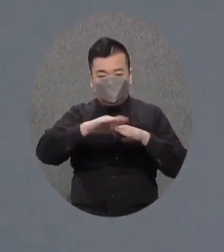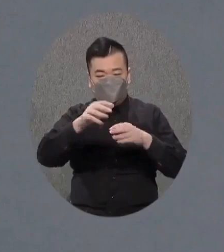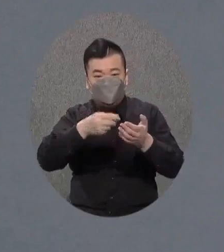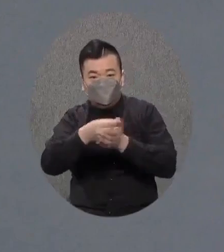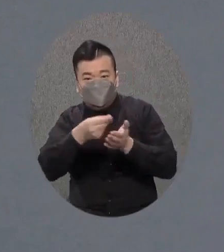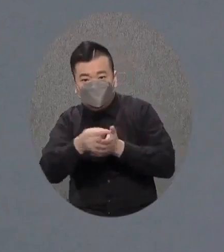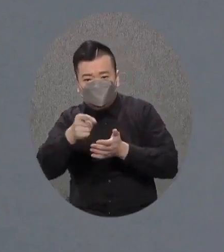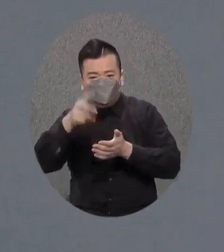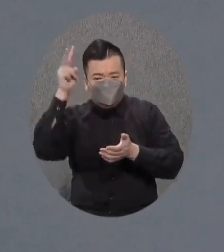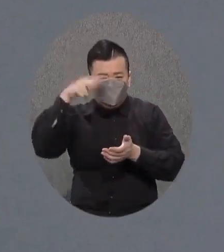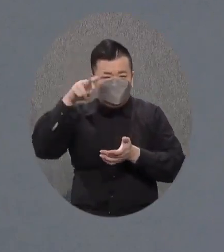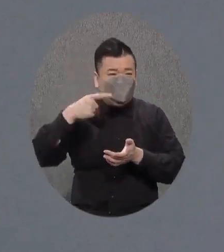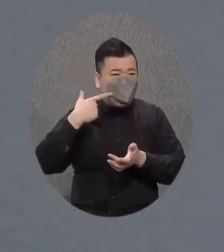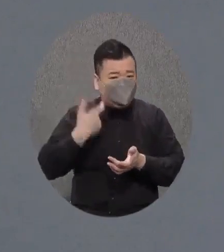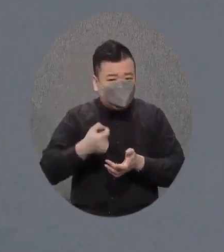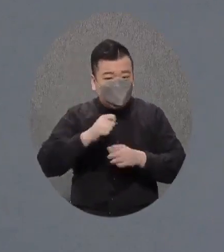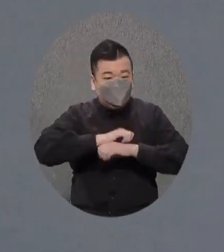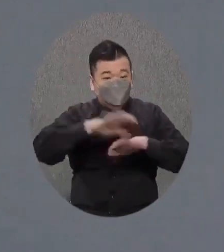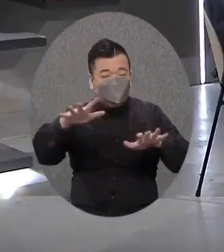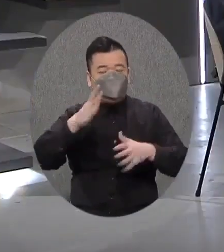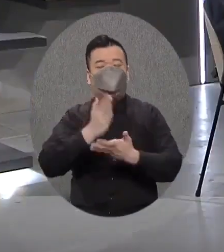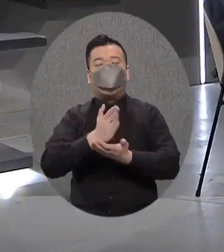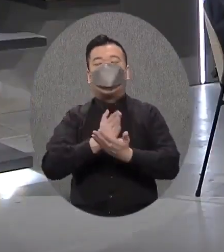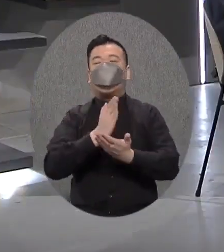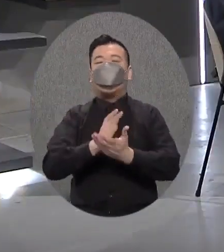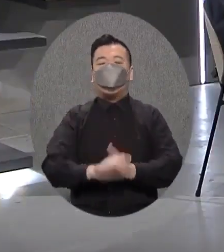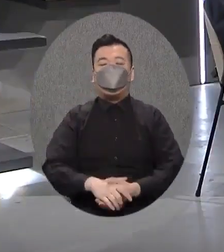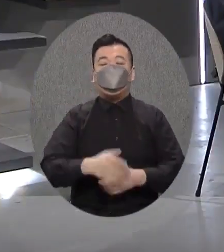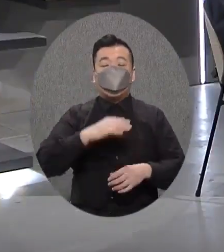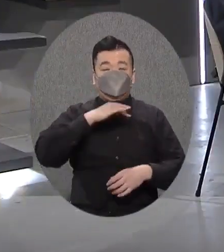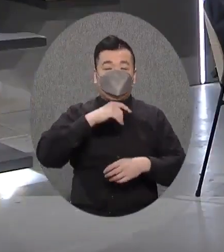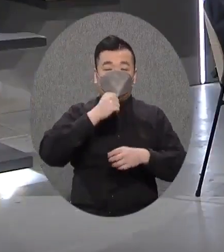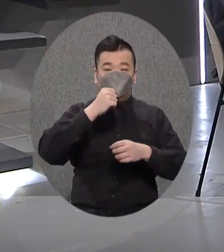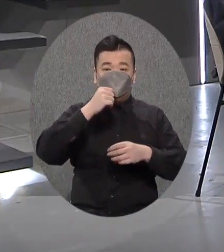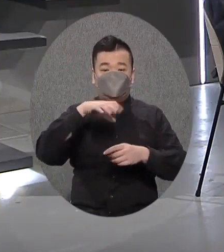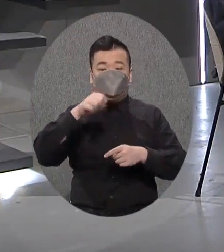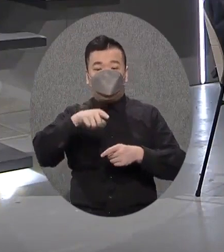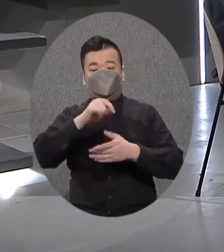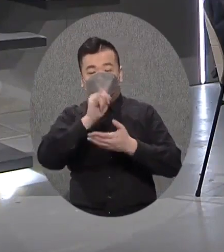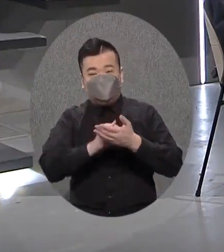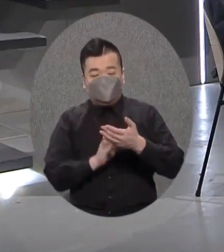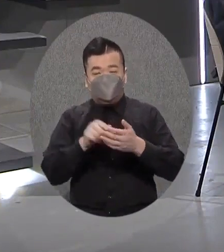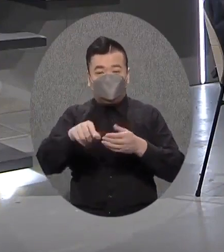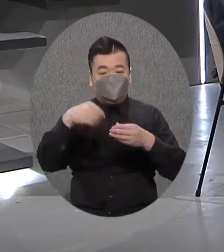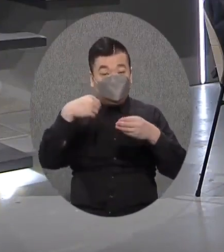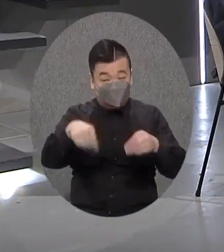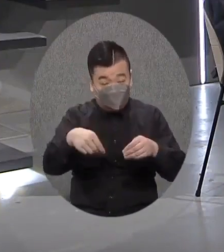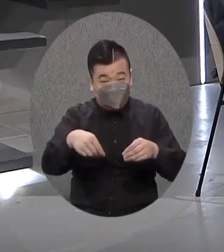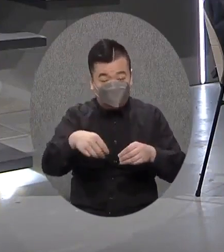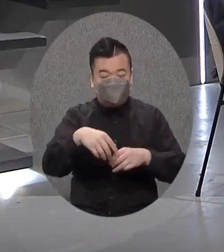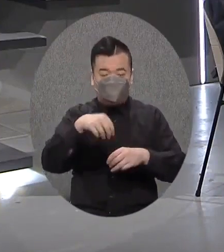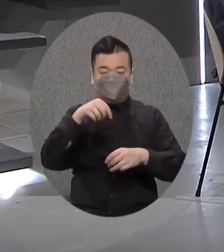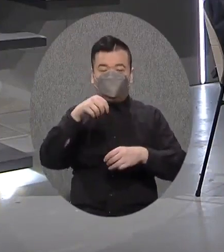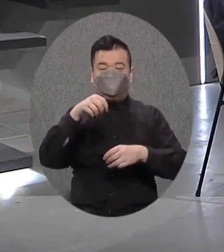能夠咧係太容易咧係普及嘅。咁如果講到話藝術呢個版畫藝術教育啦，咁